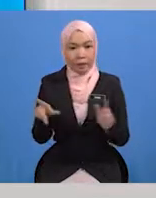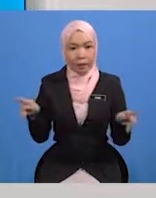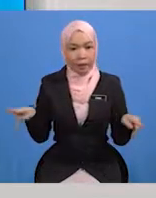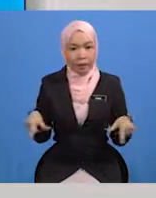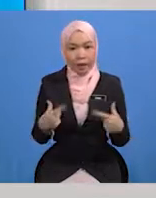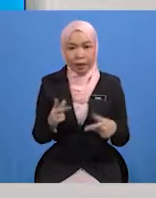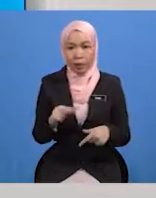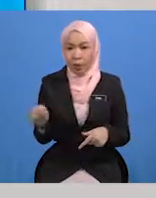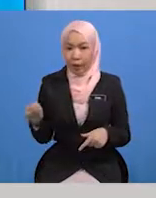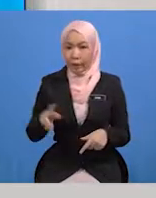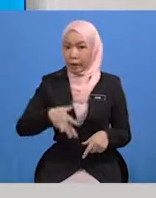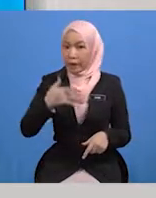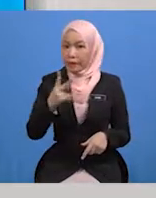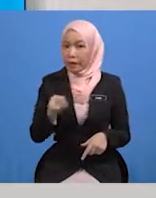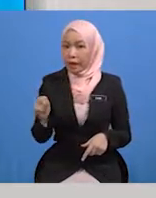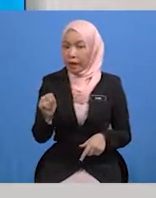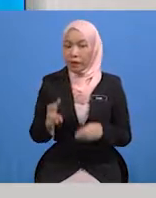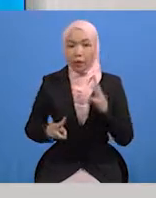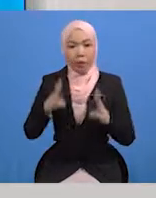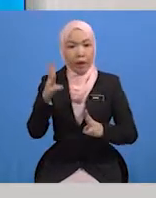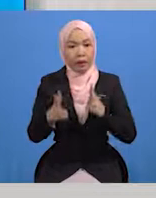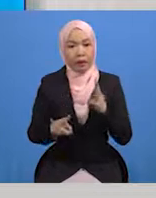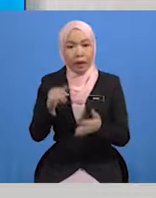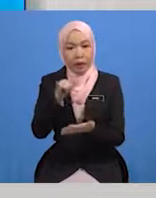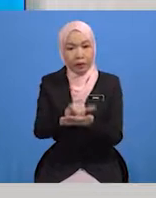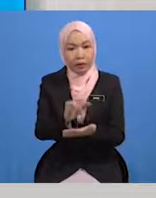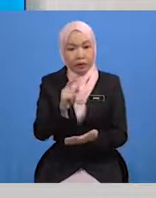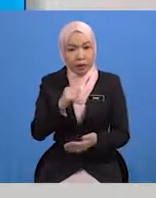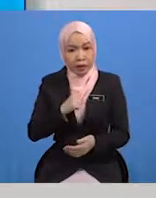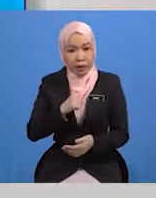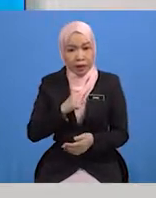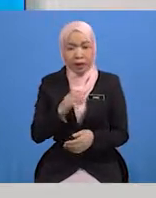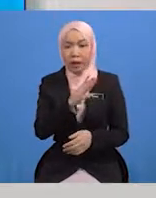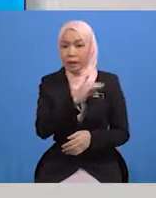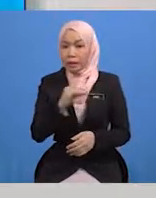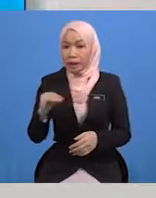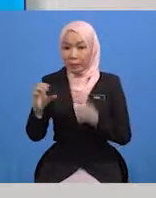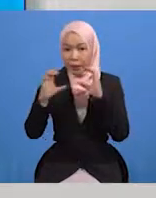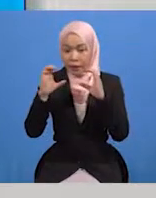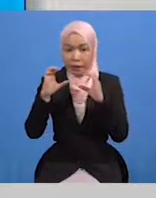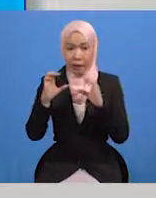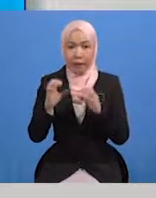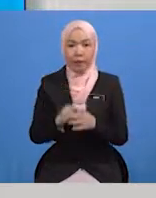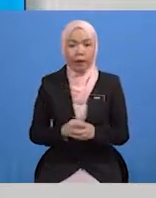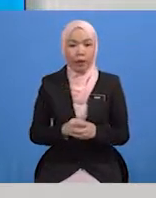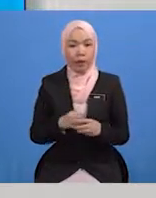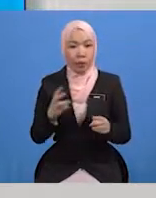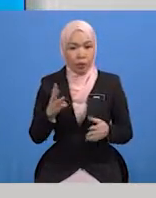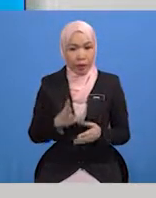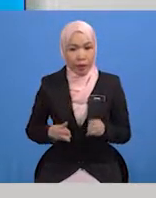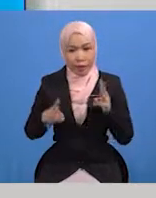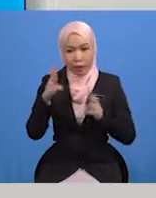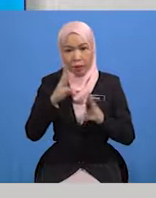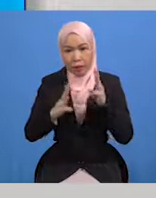sendiri. Ketiga, melalui percakapan antara watak-watak lain yang terdapat